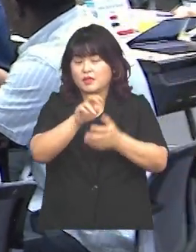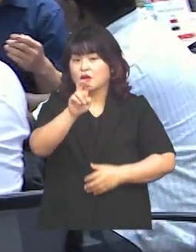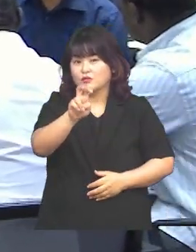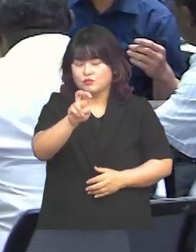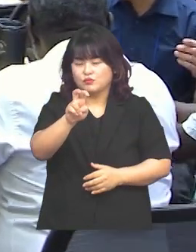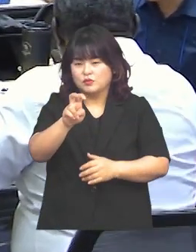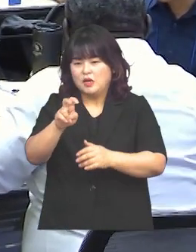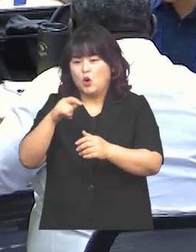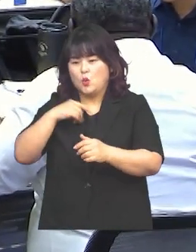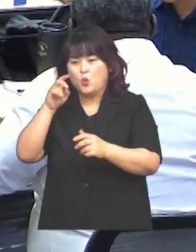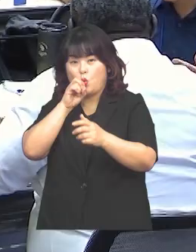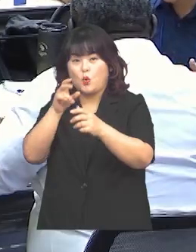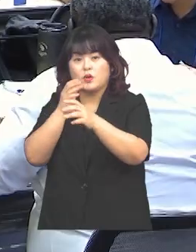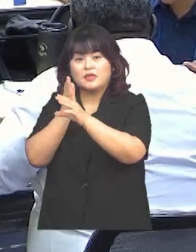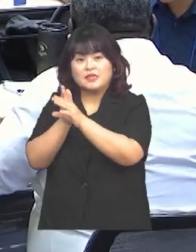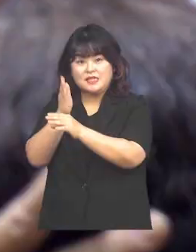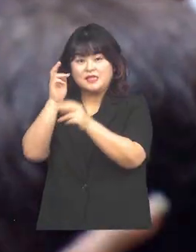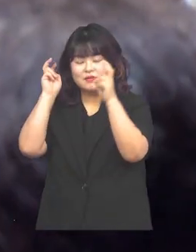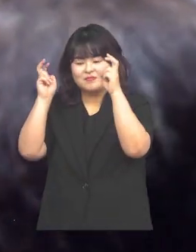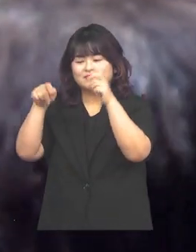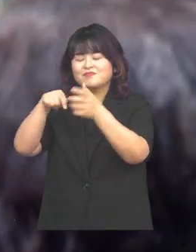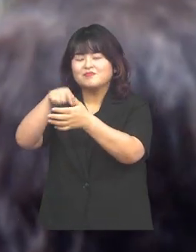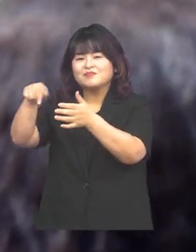중소기업 41개사가 참여했습니다.